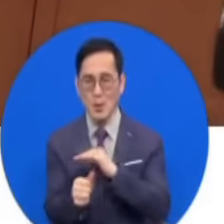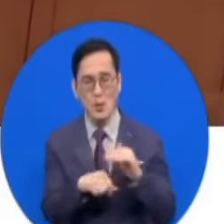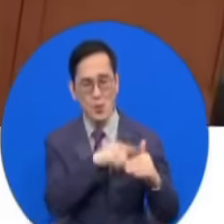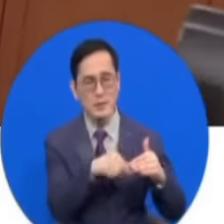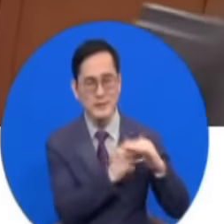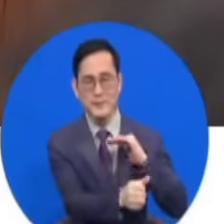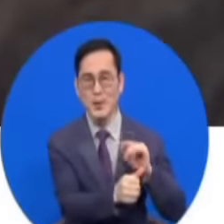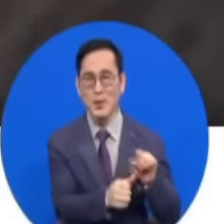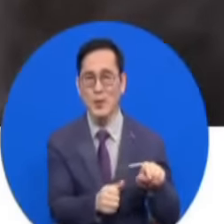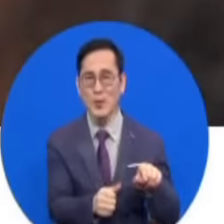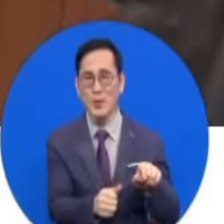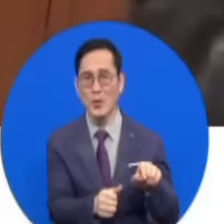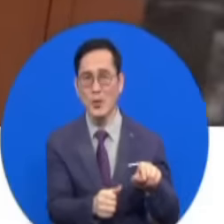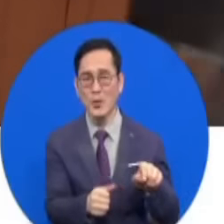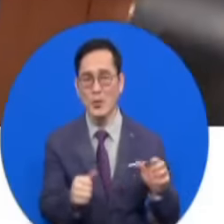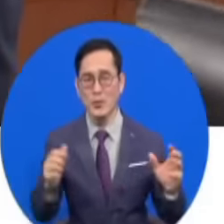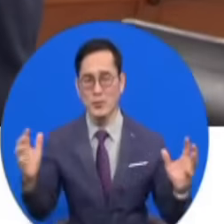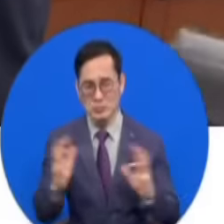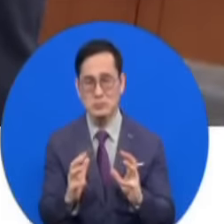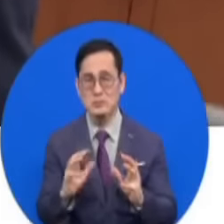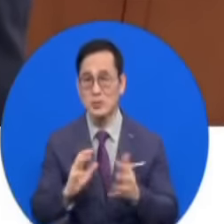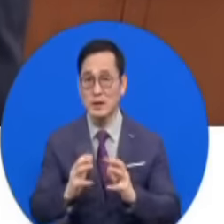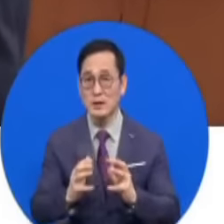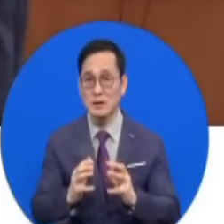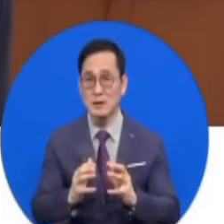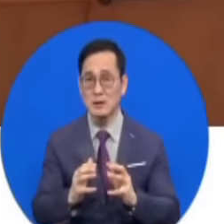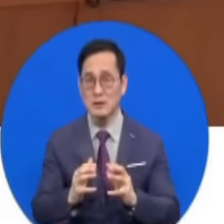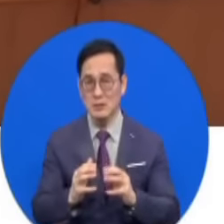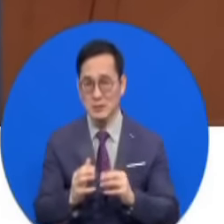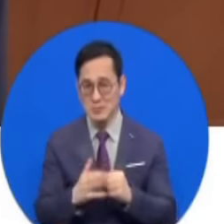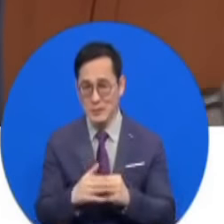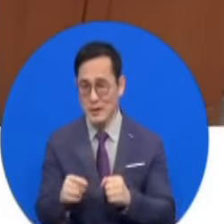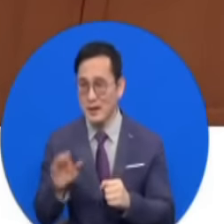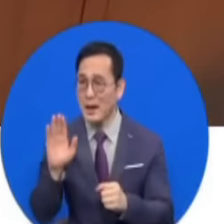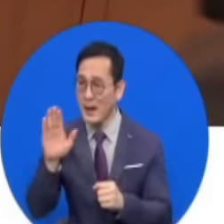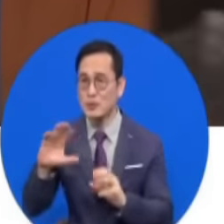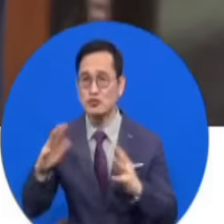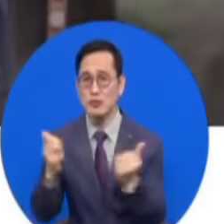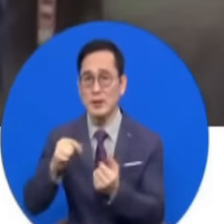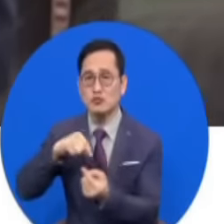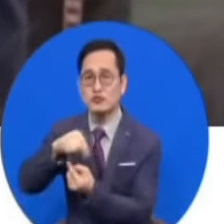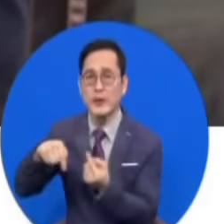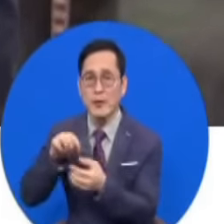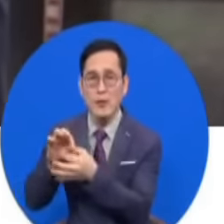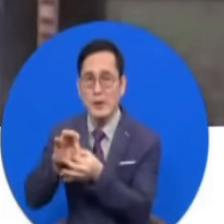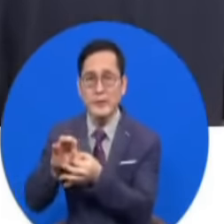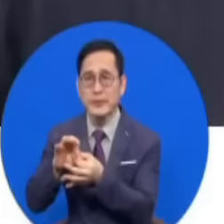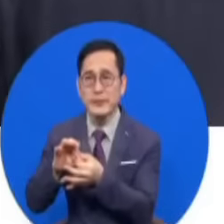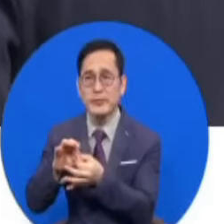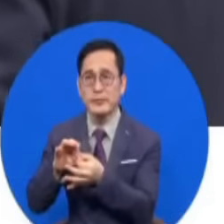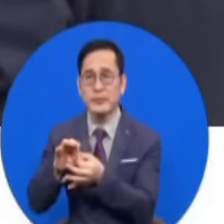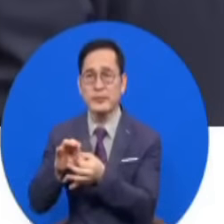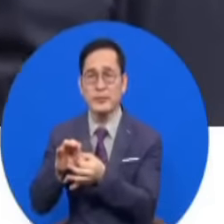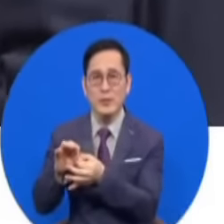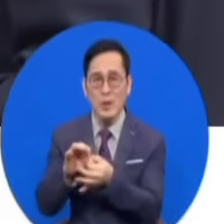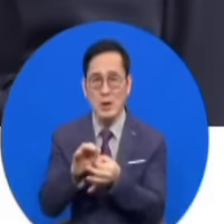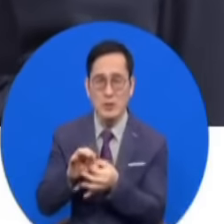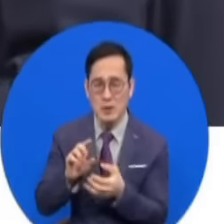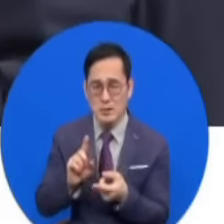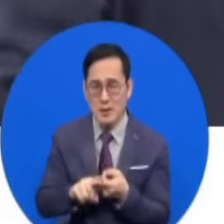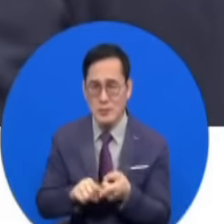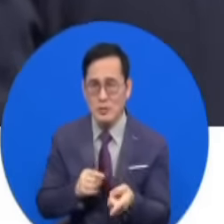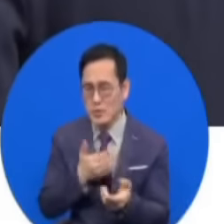회의가 어떻게 되느냐 뭐 맨날 싸우고 뭐 이렇게 되느냐 아니면은 진지하게 토론되느냐가 바로 다른